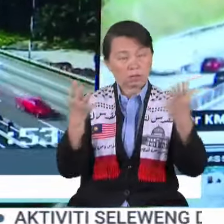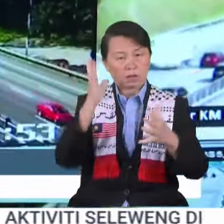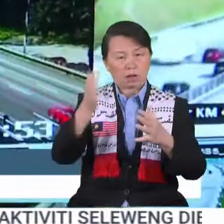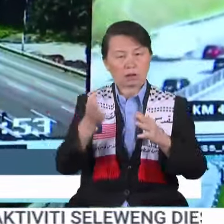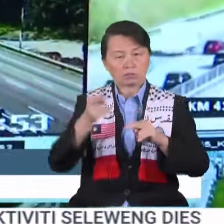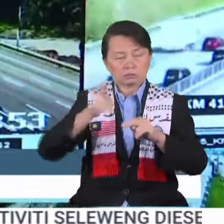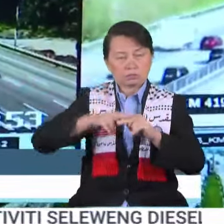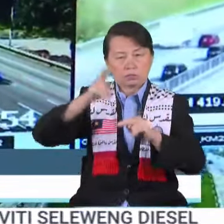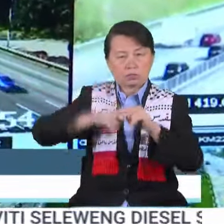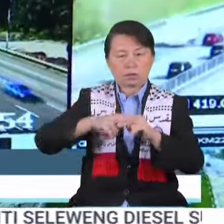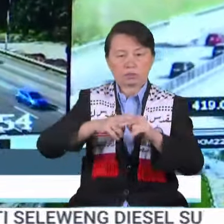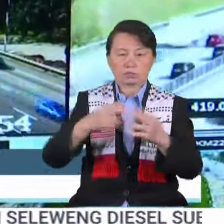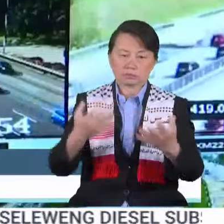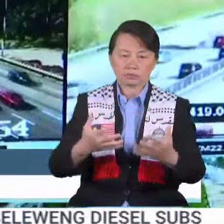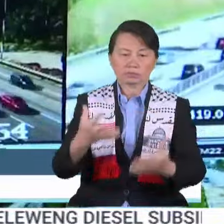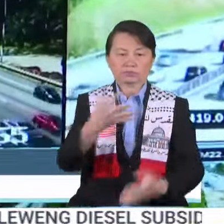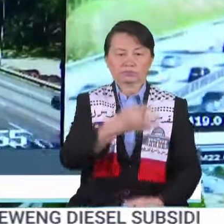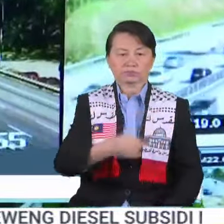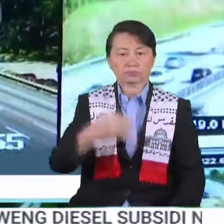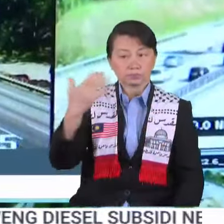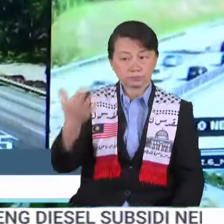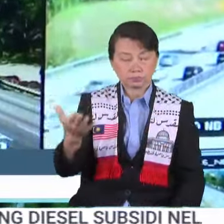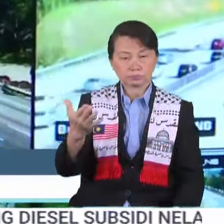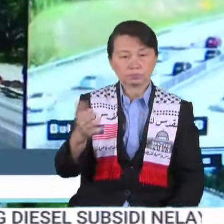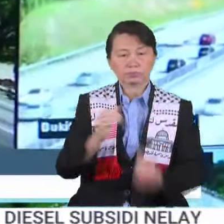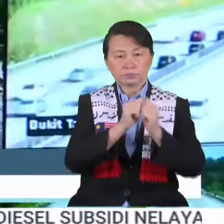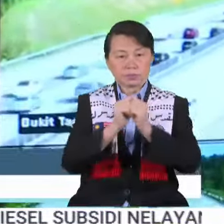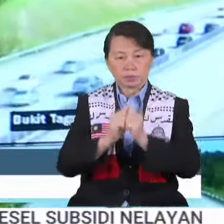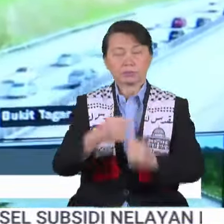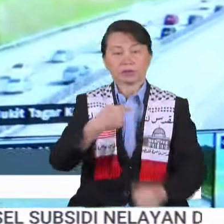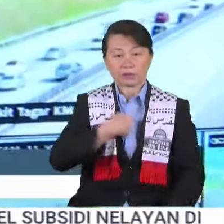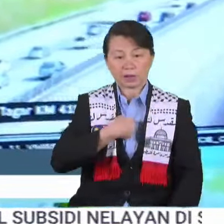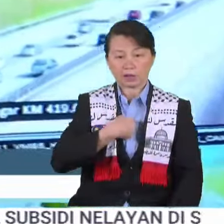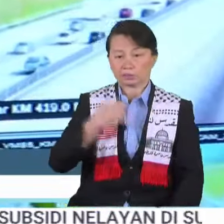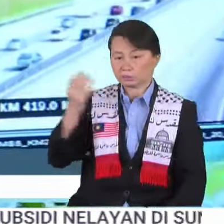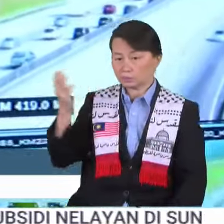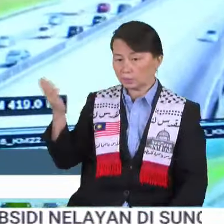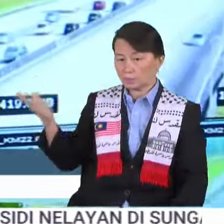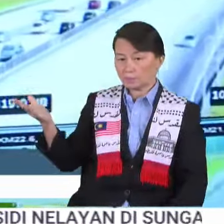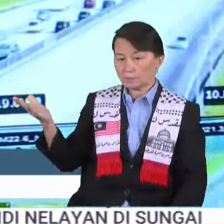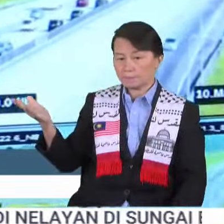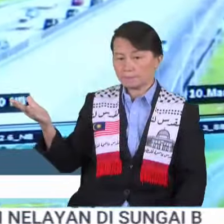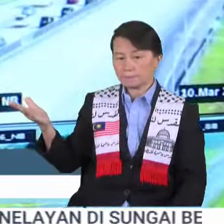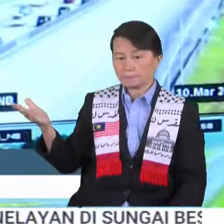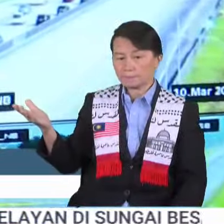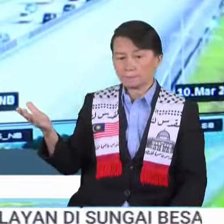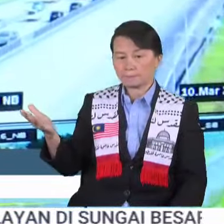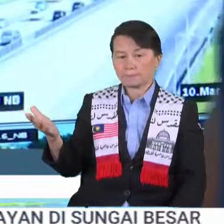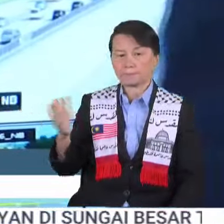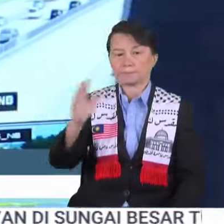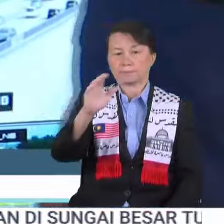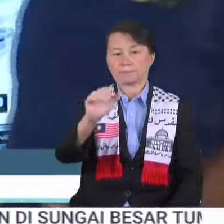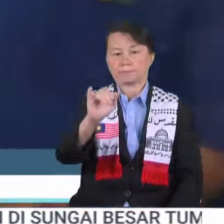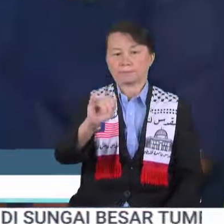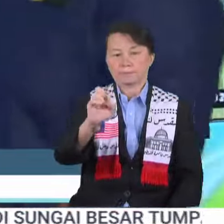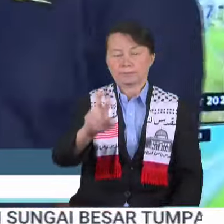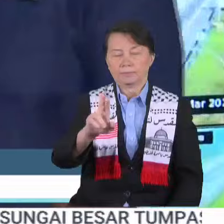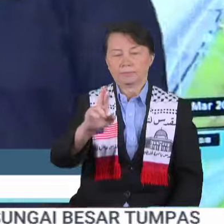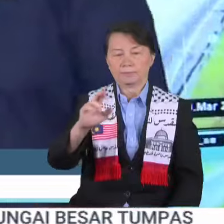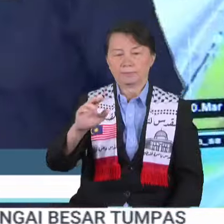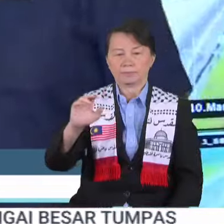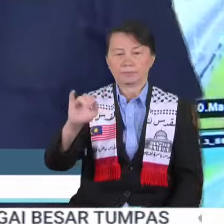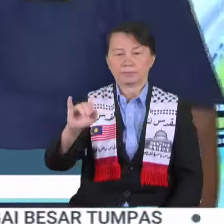akan bertambah. Dan saudara, di bersama saya adalah Tuan Insinyur Anas Idris.